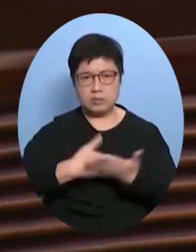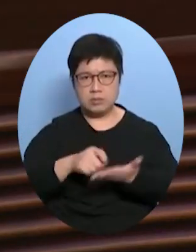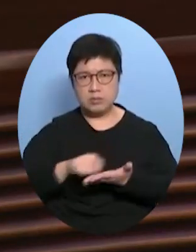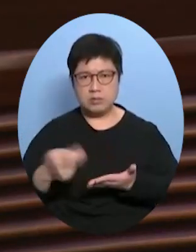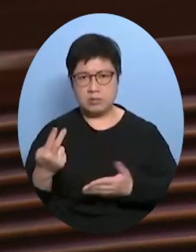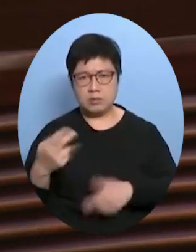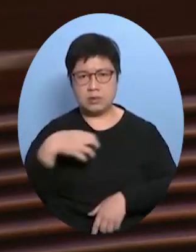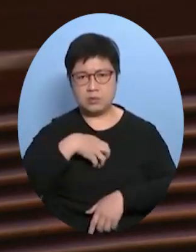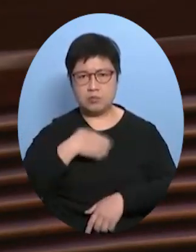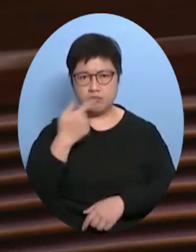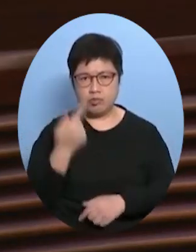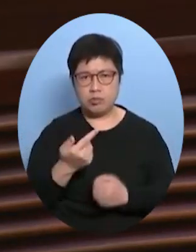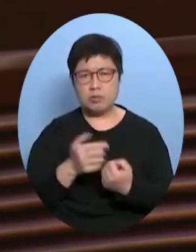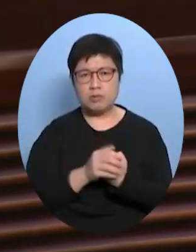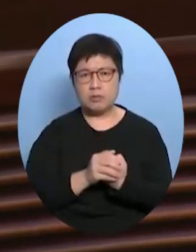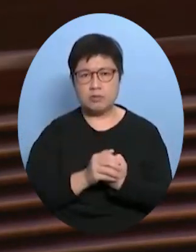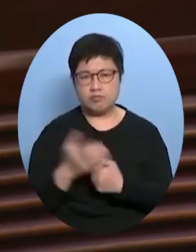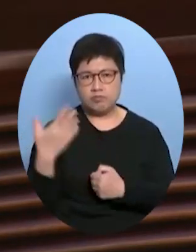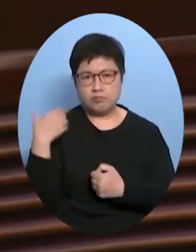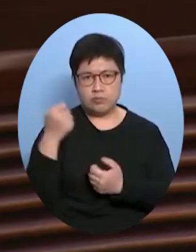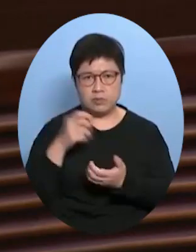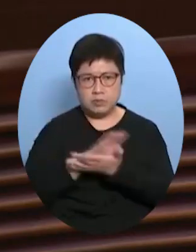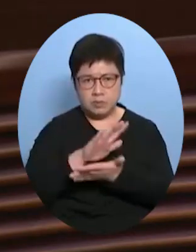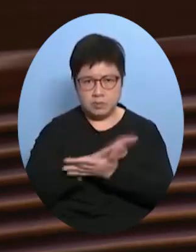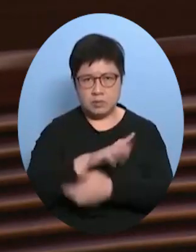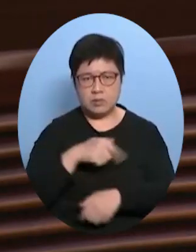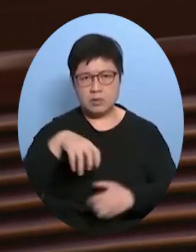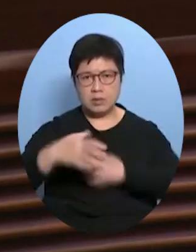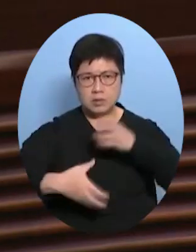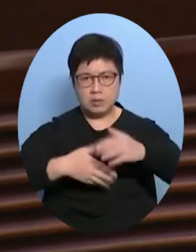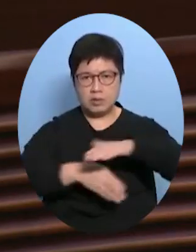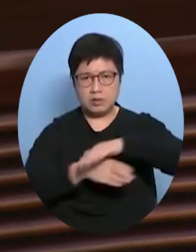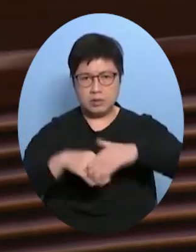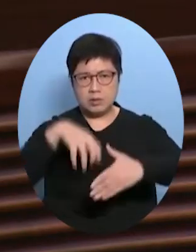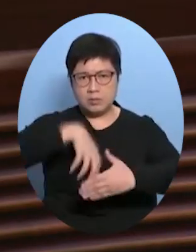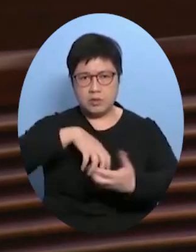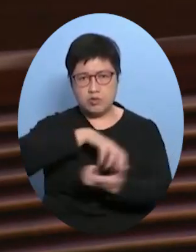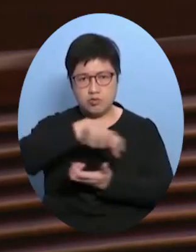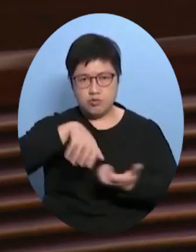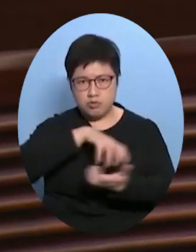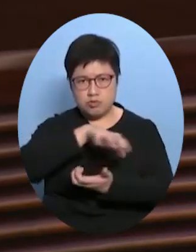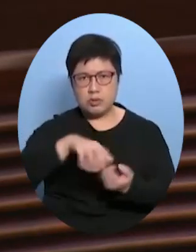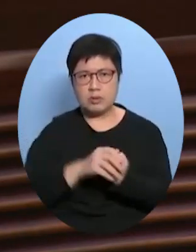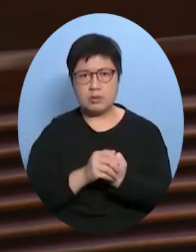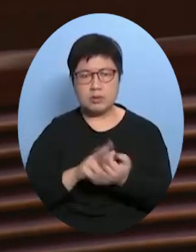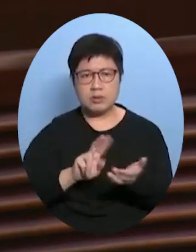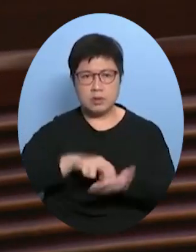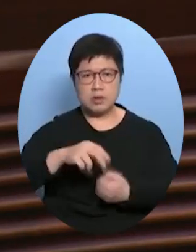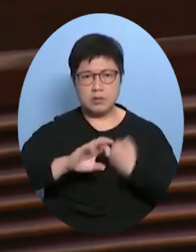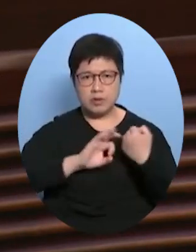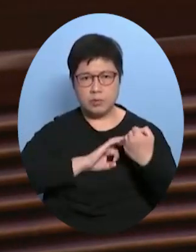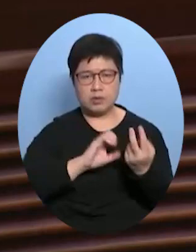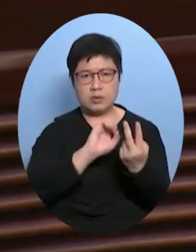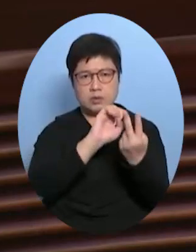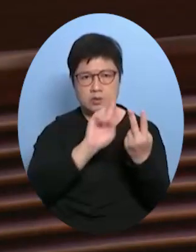是感觸良多。這幾年在議事堂上的種種亂象，甚至立法會在